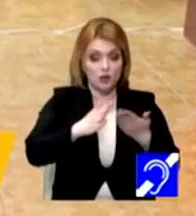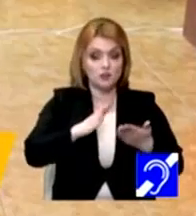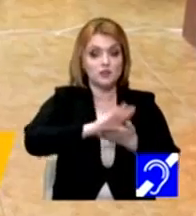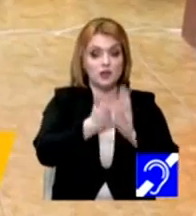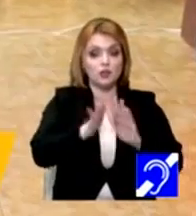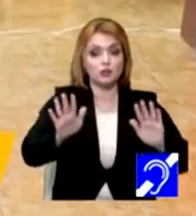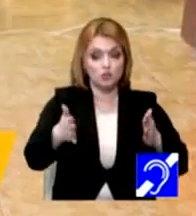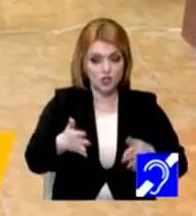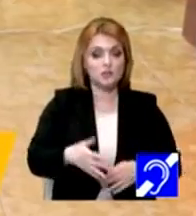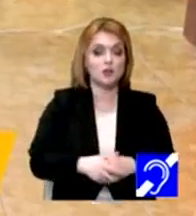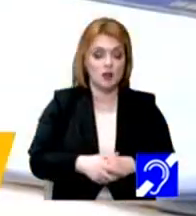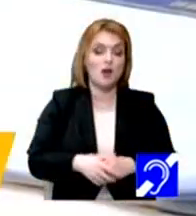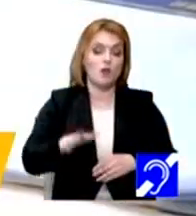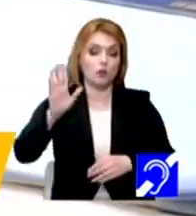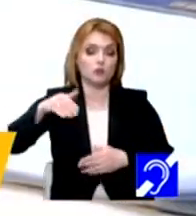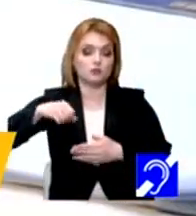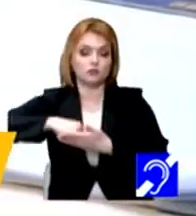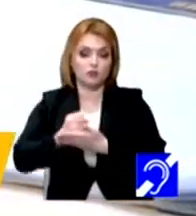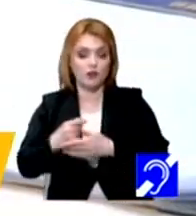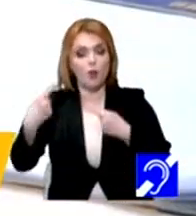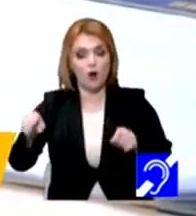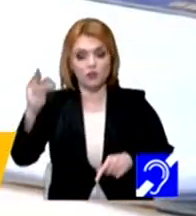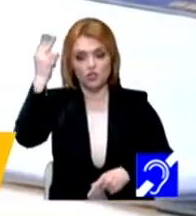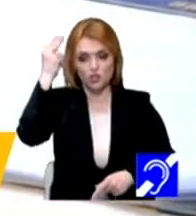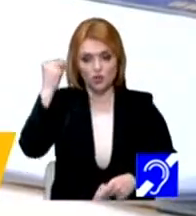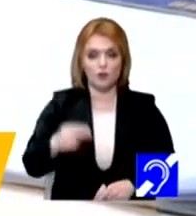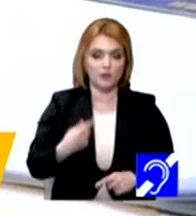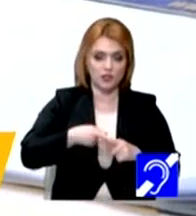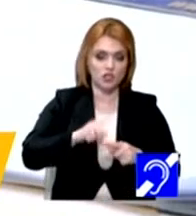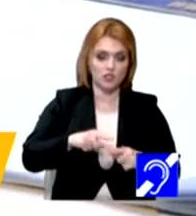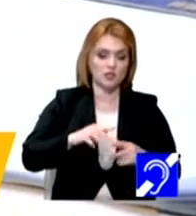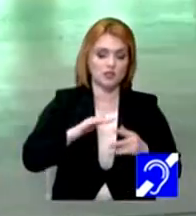o altă dată pentru organizarea scrutinului în localitățile vizate.